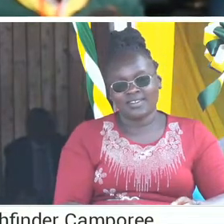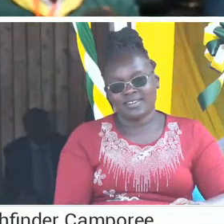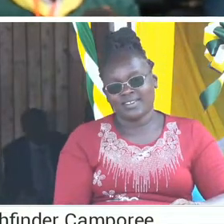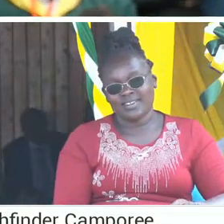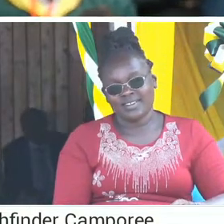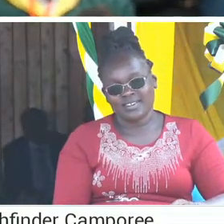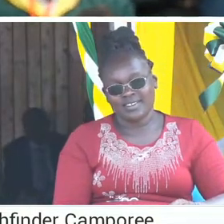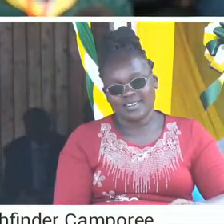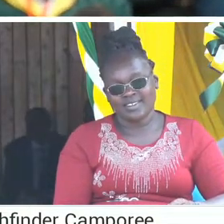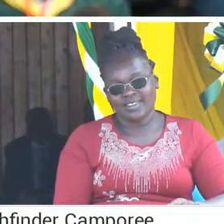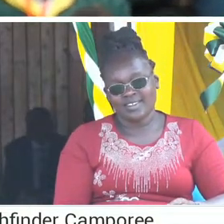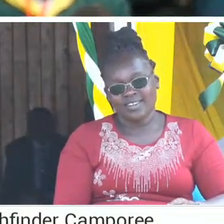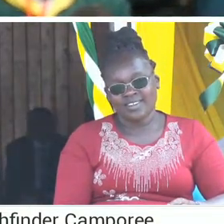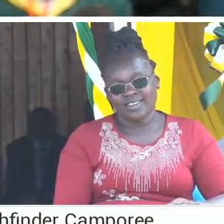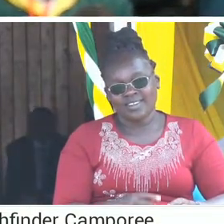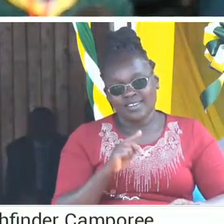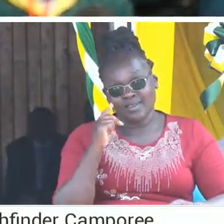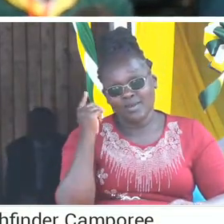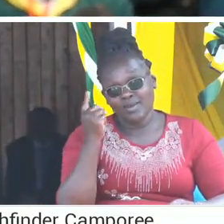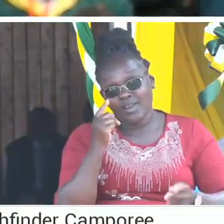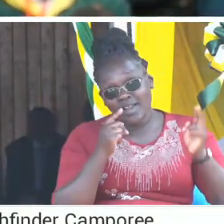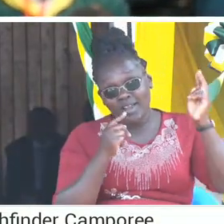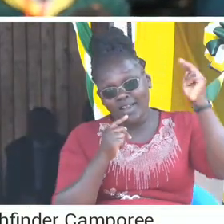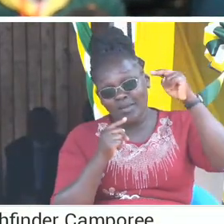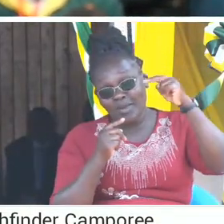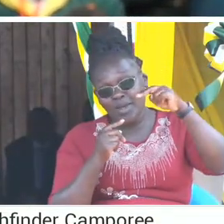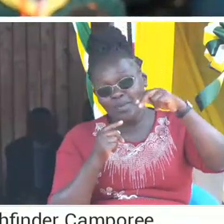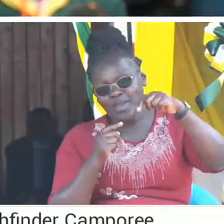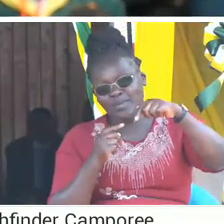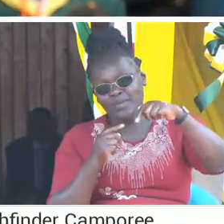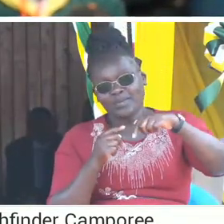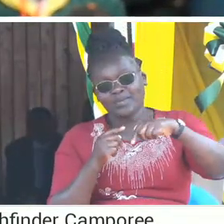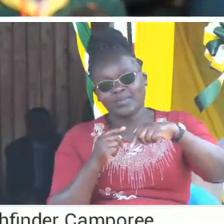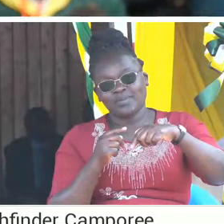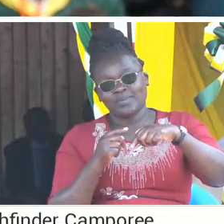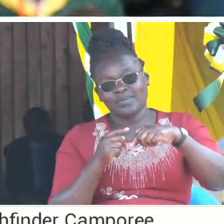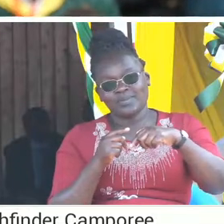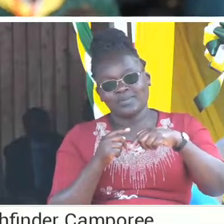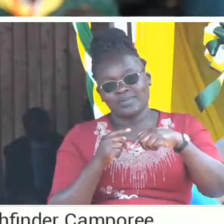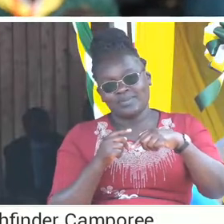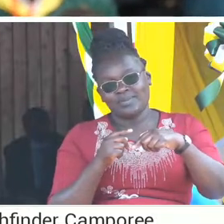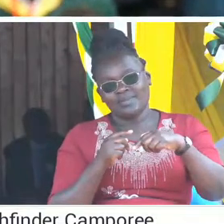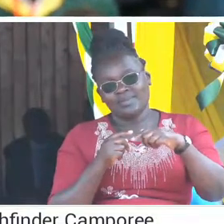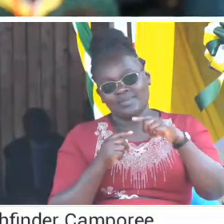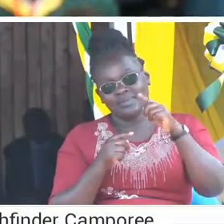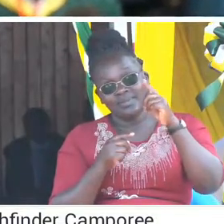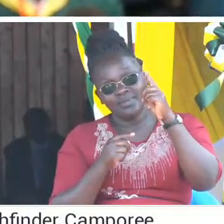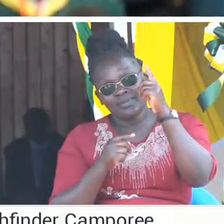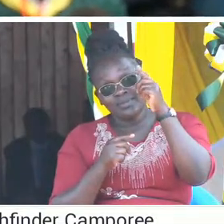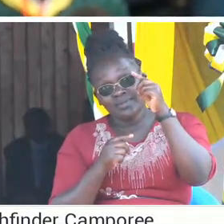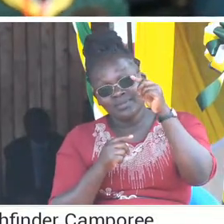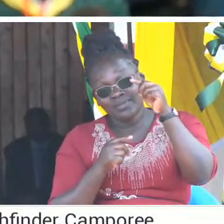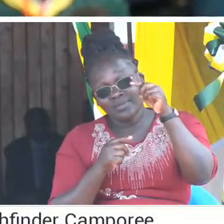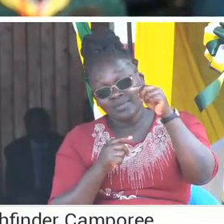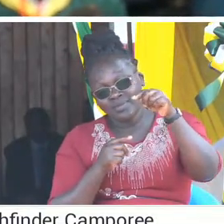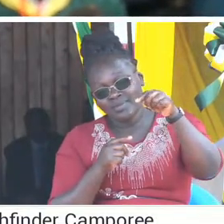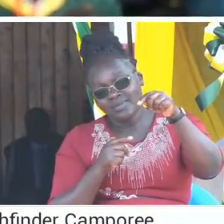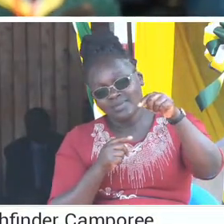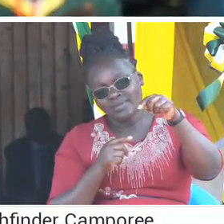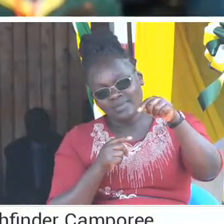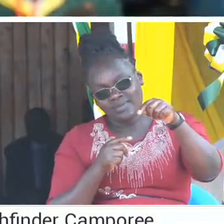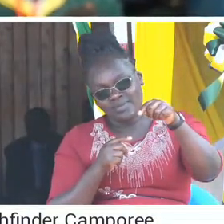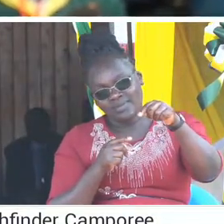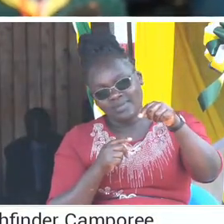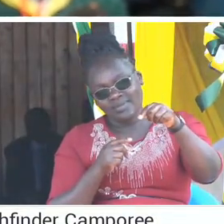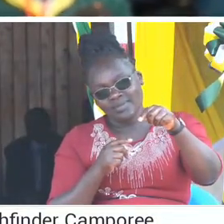bado ni second floor. O chuku chuku chuku chuku chuku chuku chuku chuku chuku chuku chuku chuku chuku chuku chuku. Tujafika ground floor. O chuku chuku chuku chuku